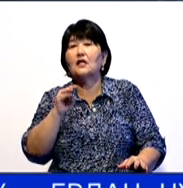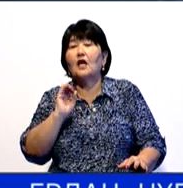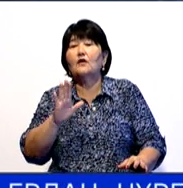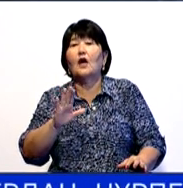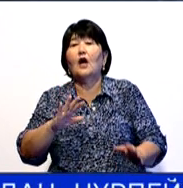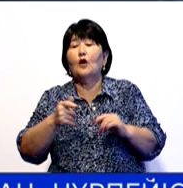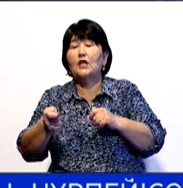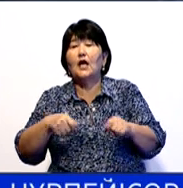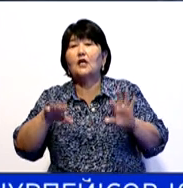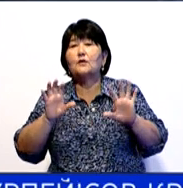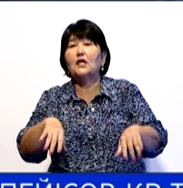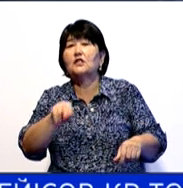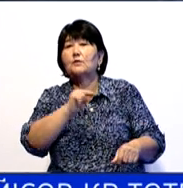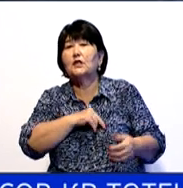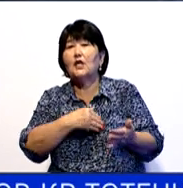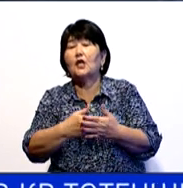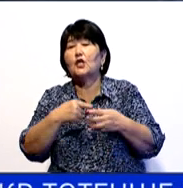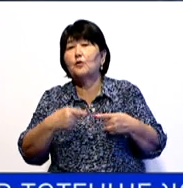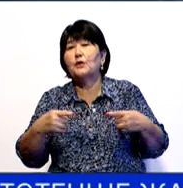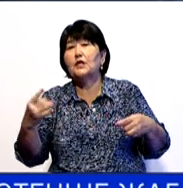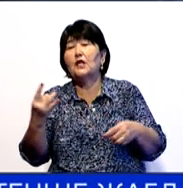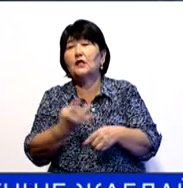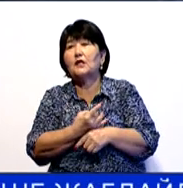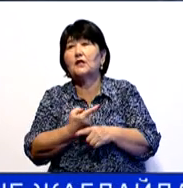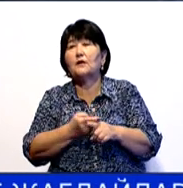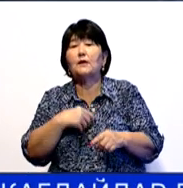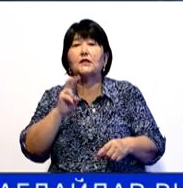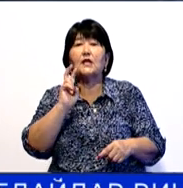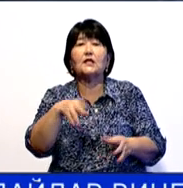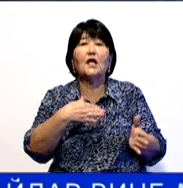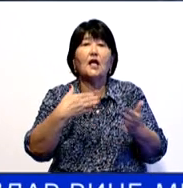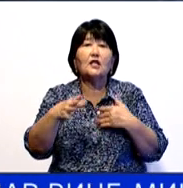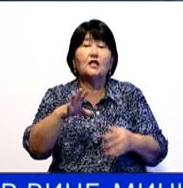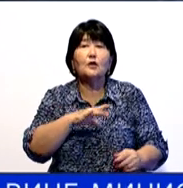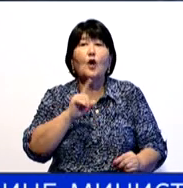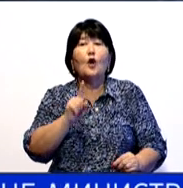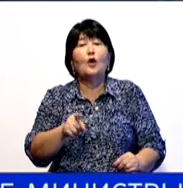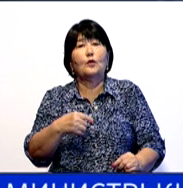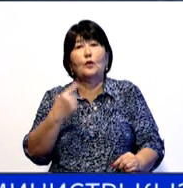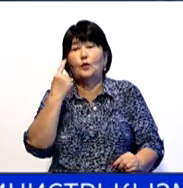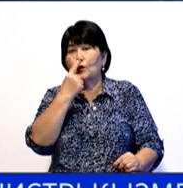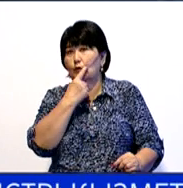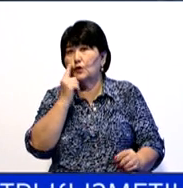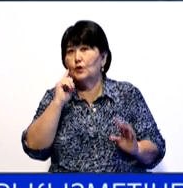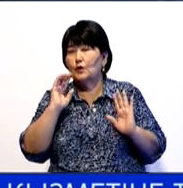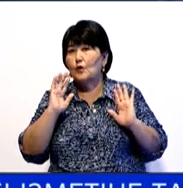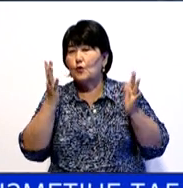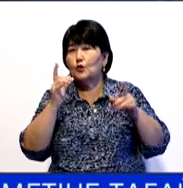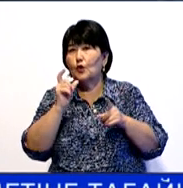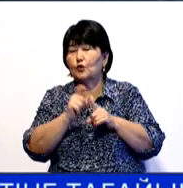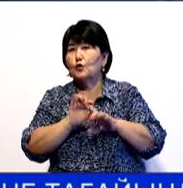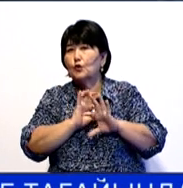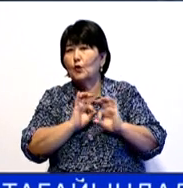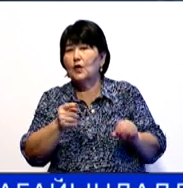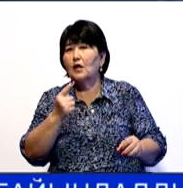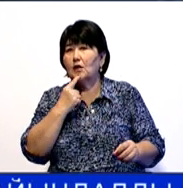bol kizmet atkarı jürgende bir neşe maşe jürs farmen tezisken bolsa gerek. Ойпырмай көзінде оты бар, сөзінде шоғы бар,